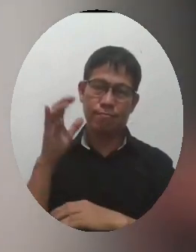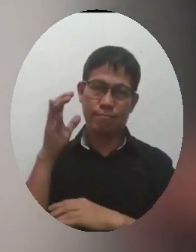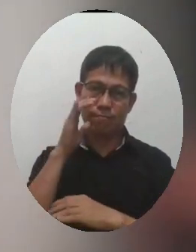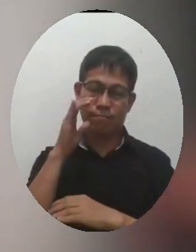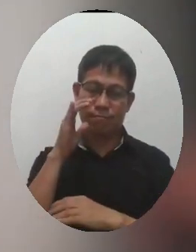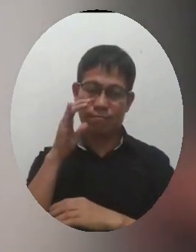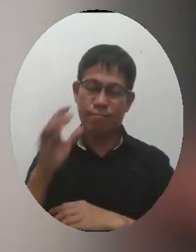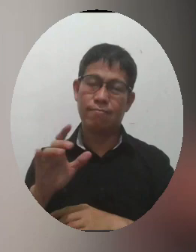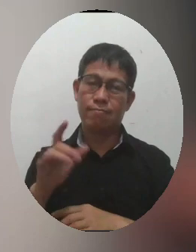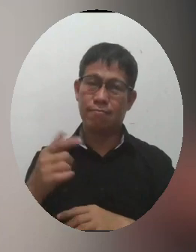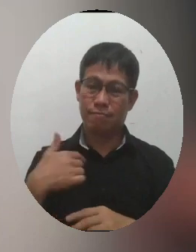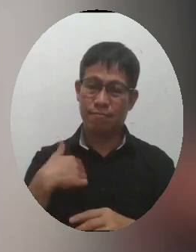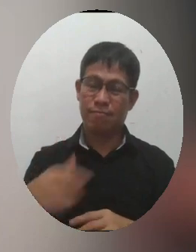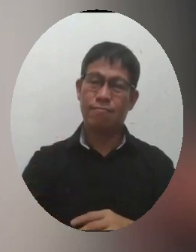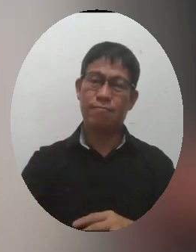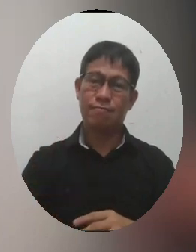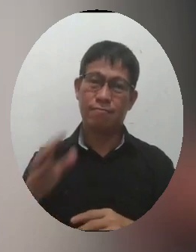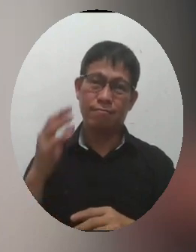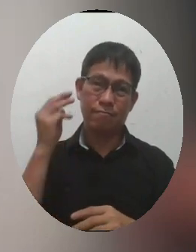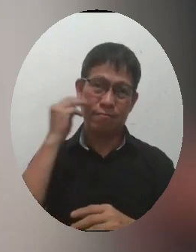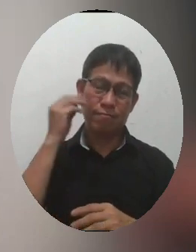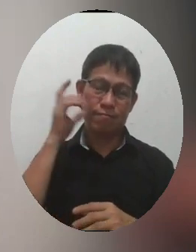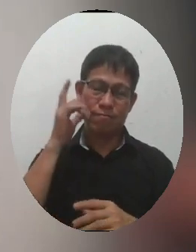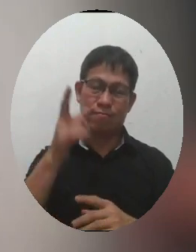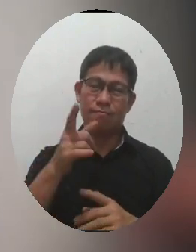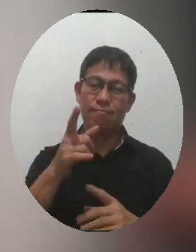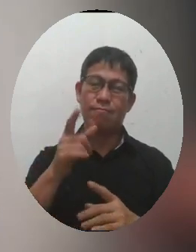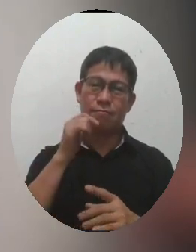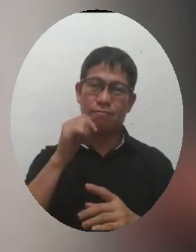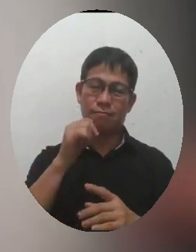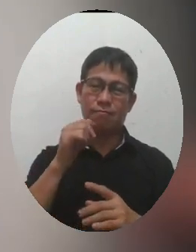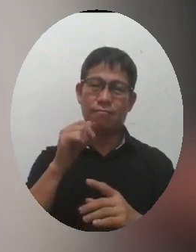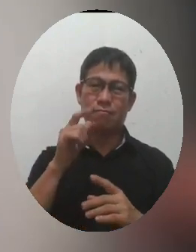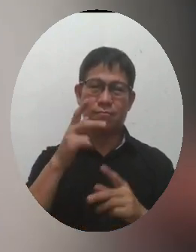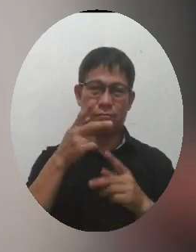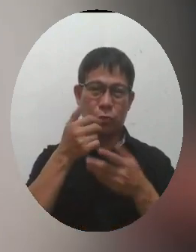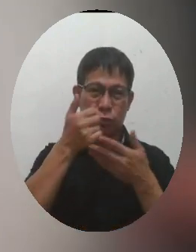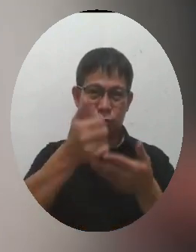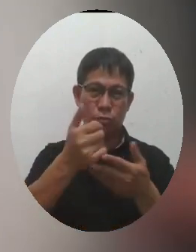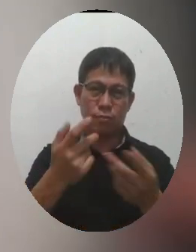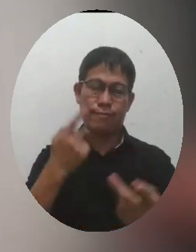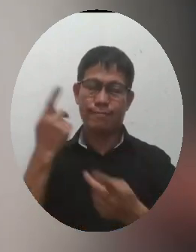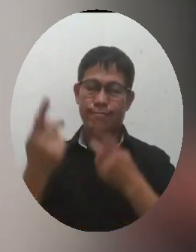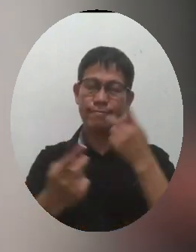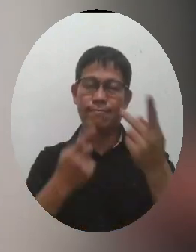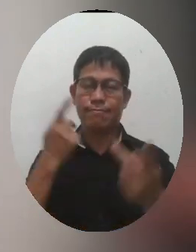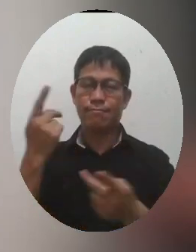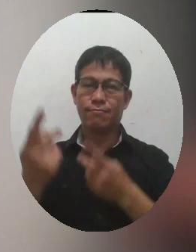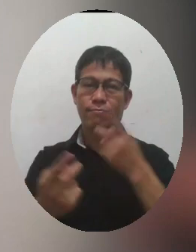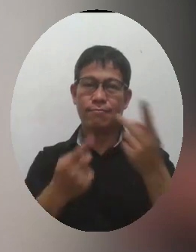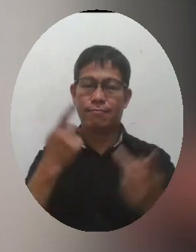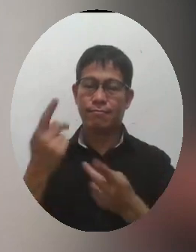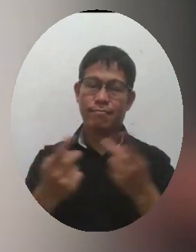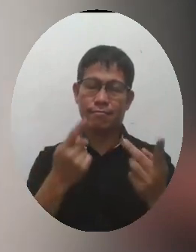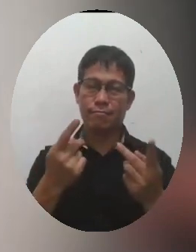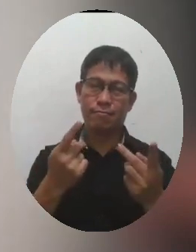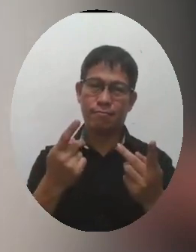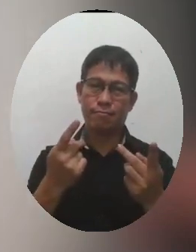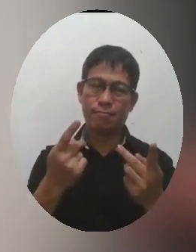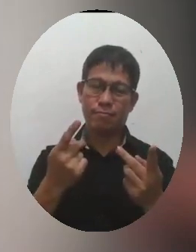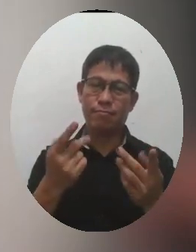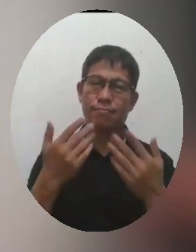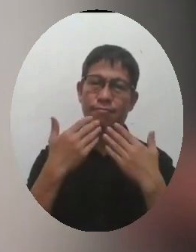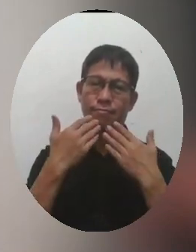Camille. Ito po si Orly Mercado nagsasabing, lagi natin sa puso at diwa ng pagtulong sa kapwa.